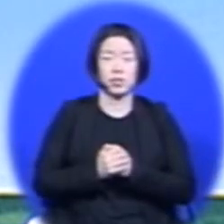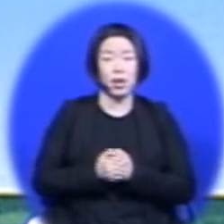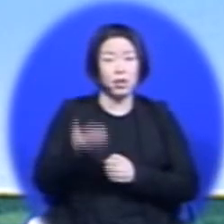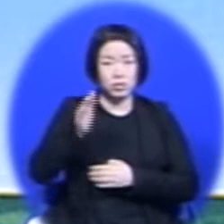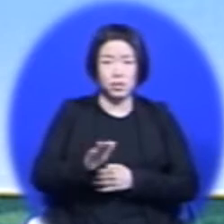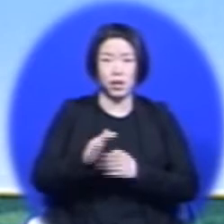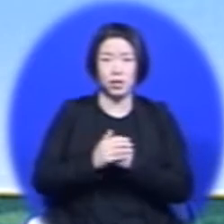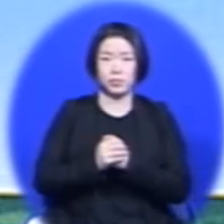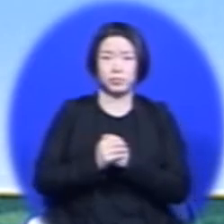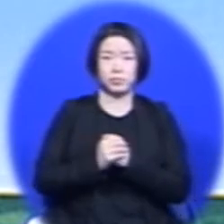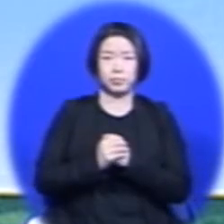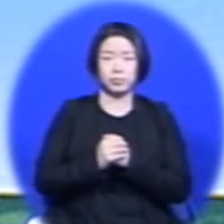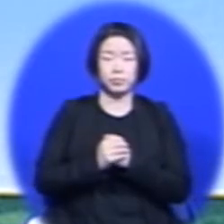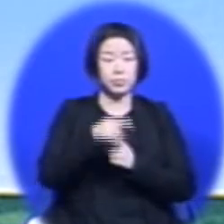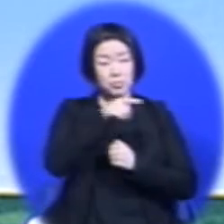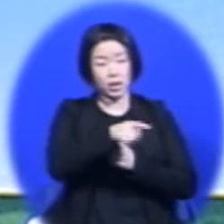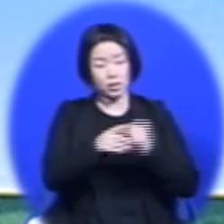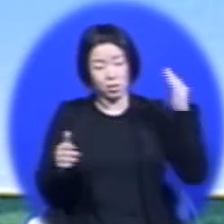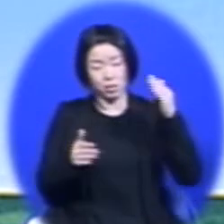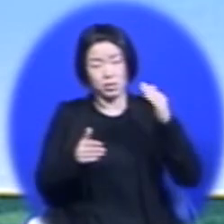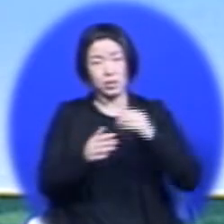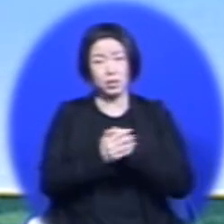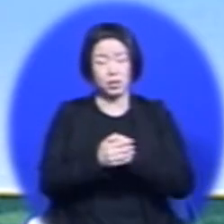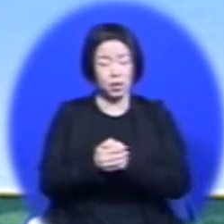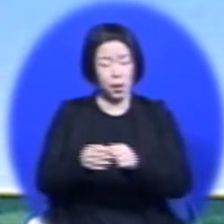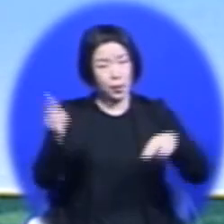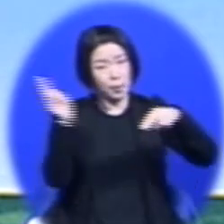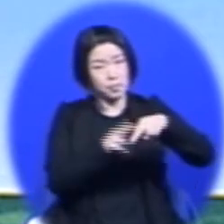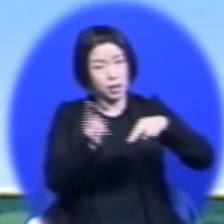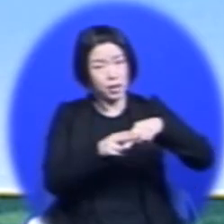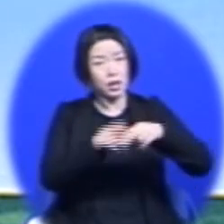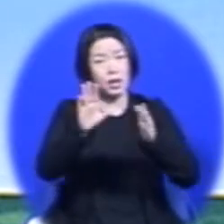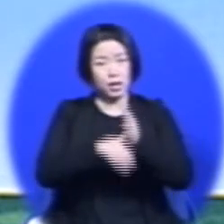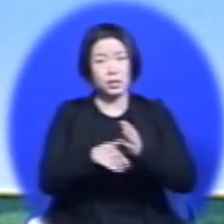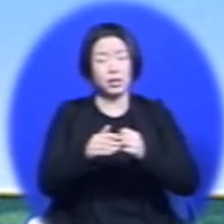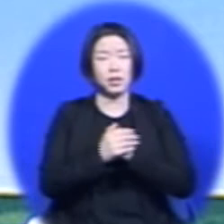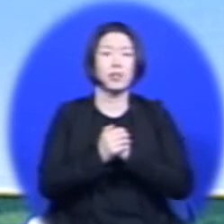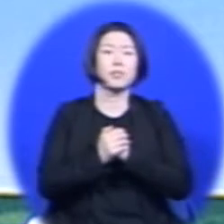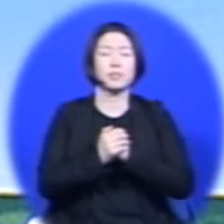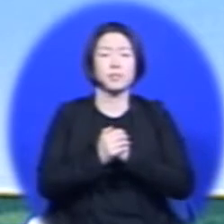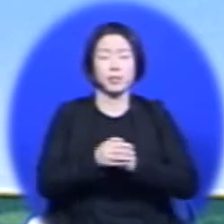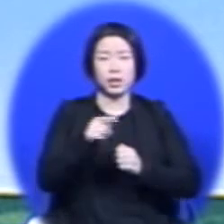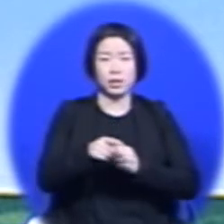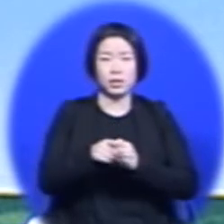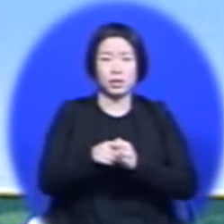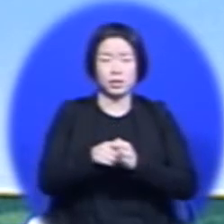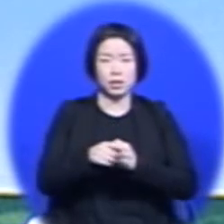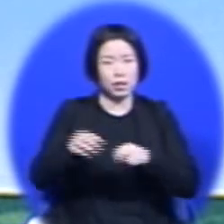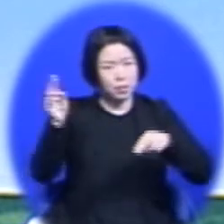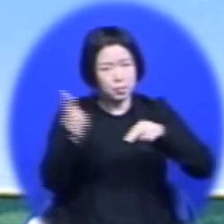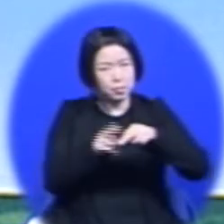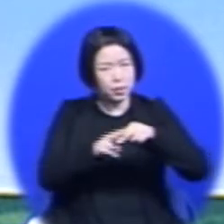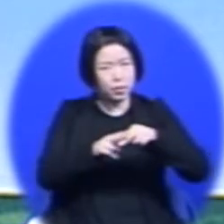근데 그 아이들에게 매를 대면서 이 폭력의